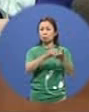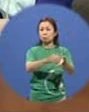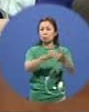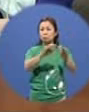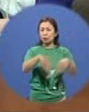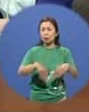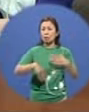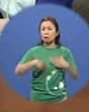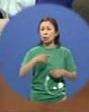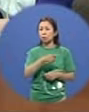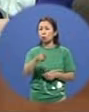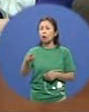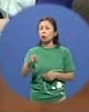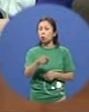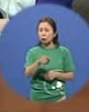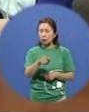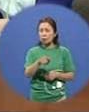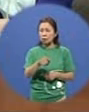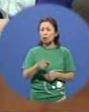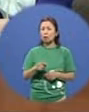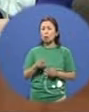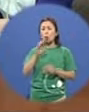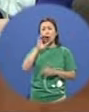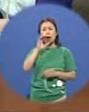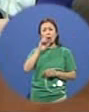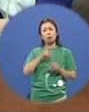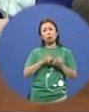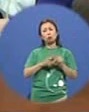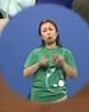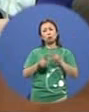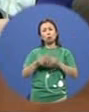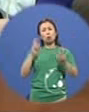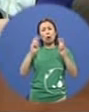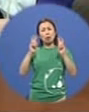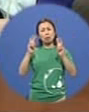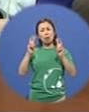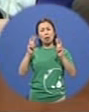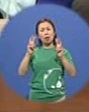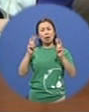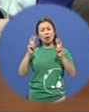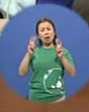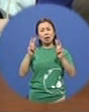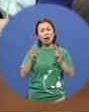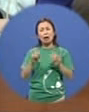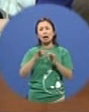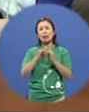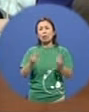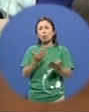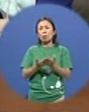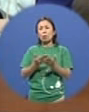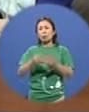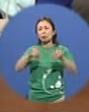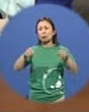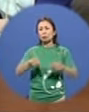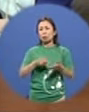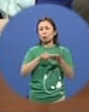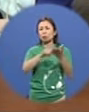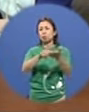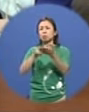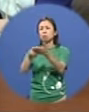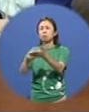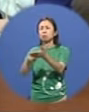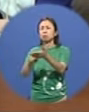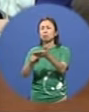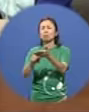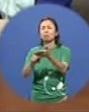はなかなかねそういうところまであの会社のあの就職求人情報出さないんです